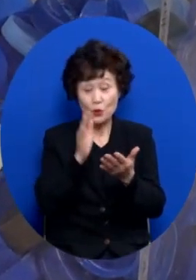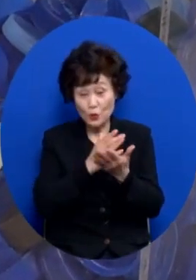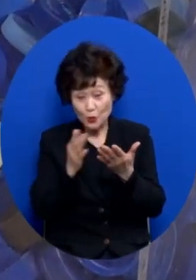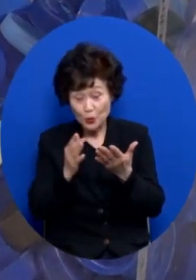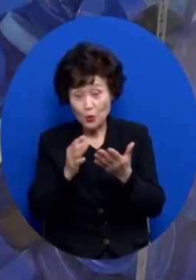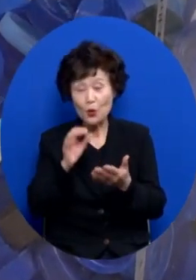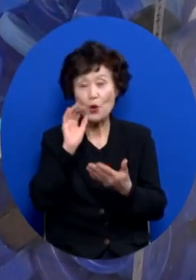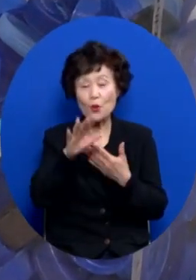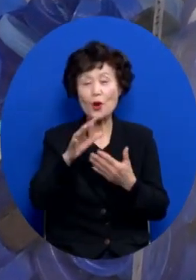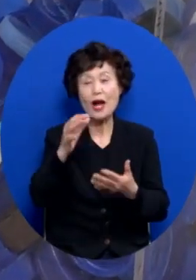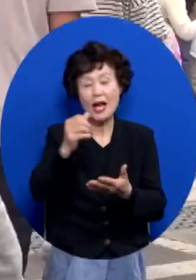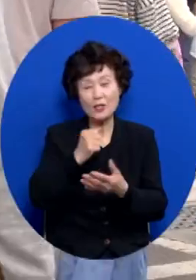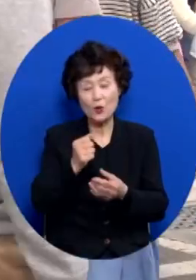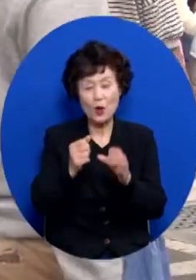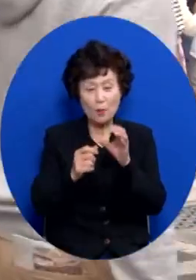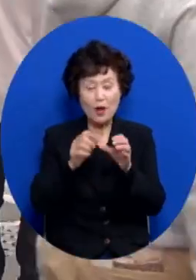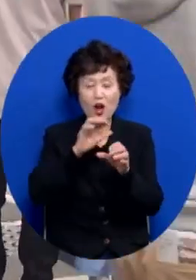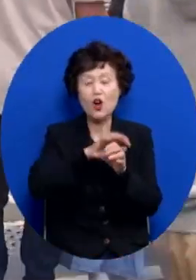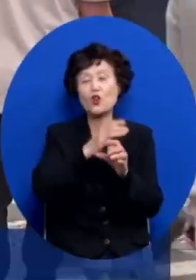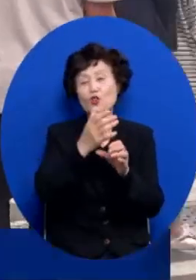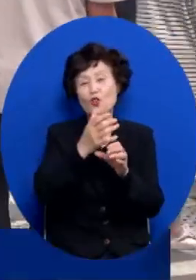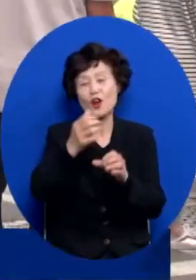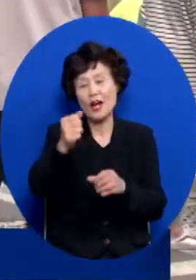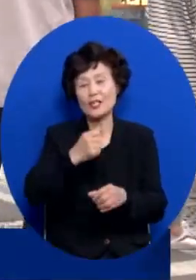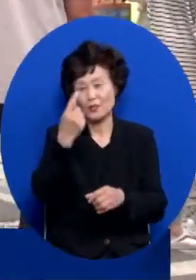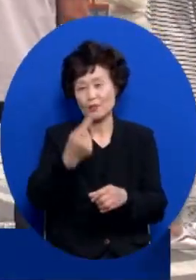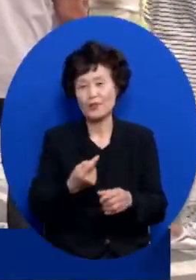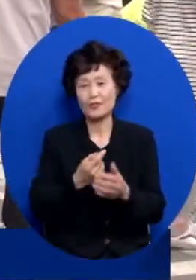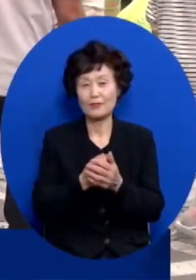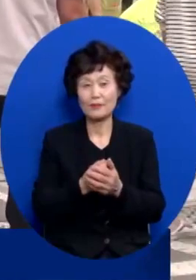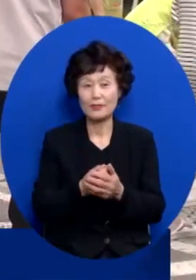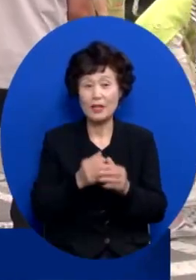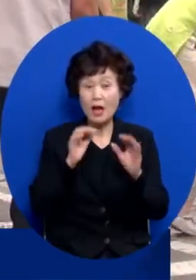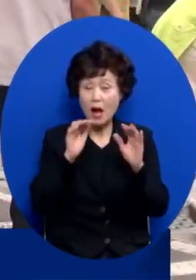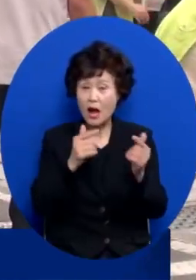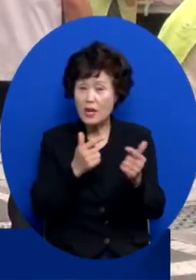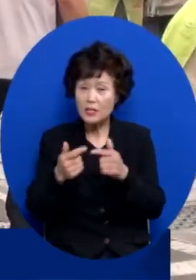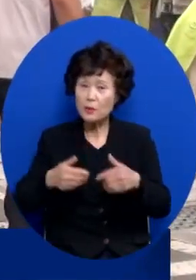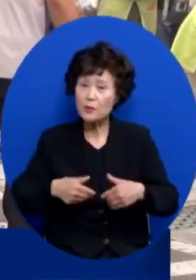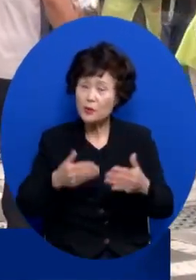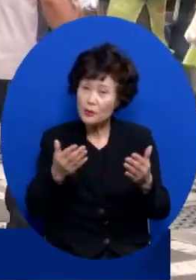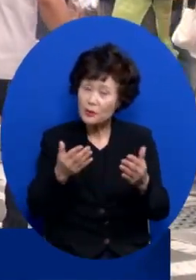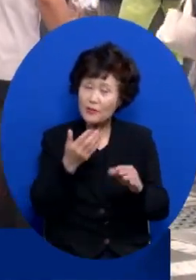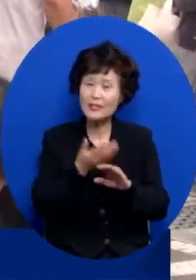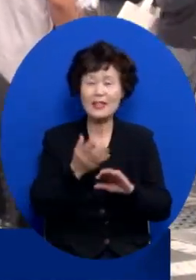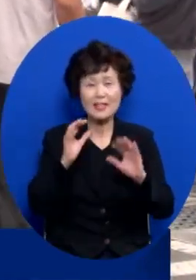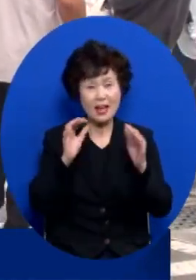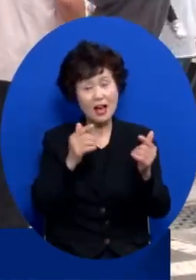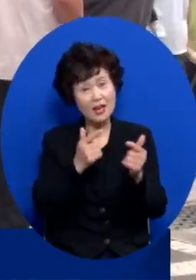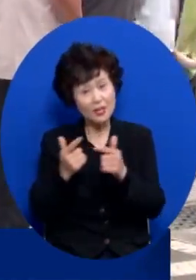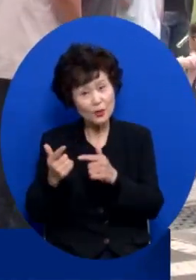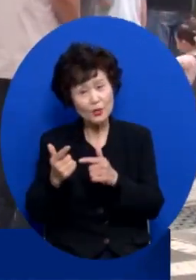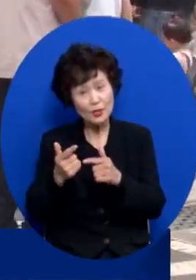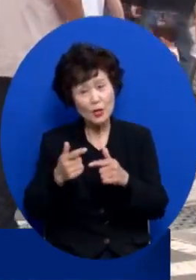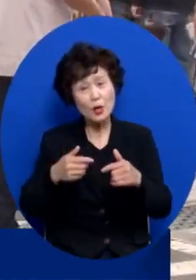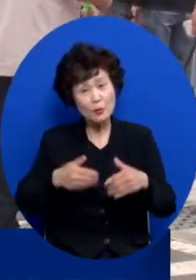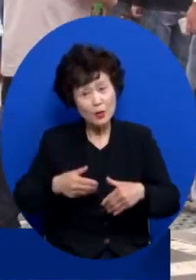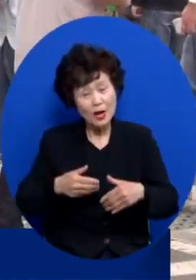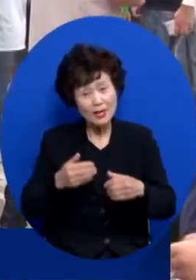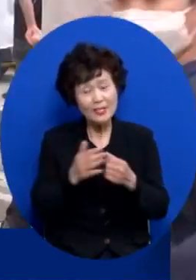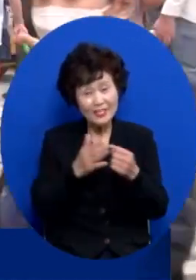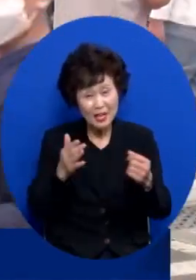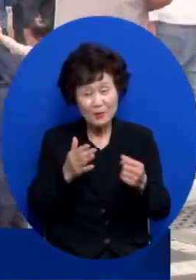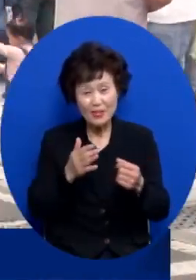병뚜껑을 재활용했습니다. 우리 아이들에게는 필요가 없지만 너무나도 또 다른 아이들이 열심히 사주는 모습을 보고